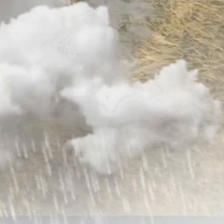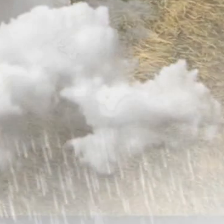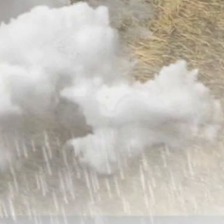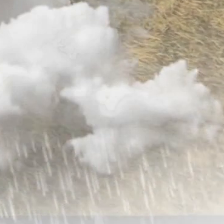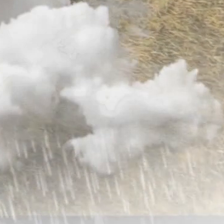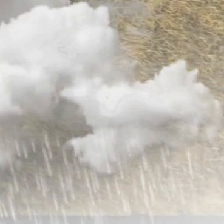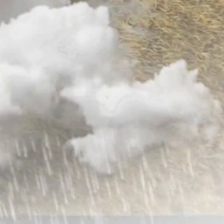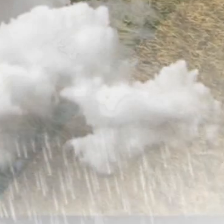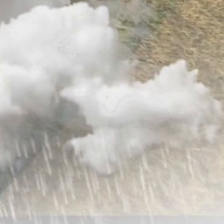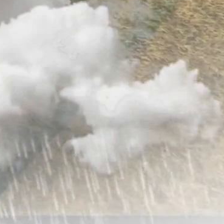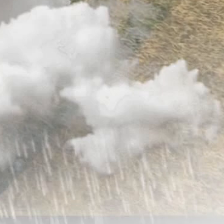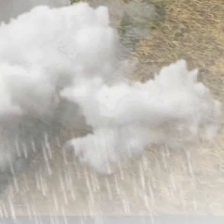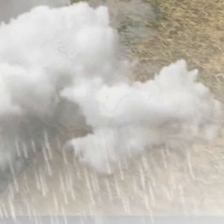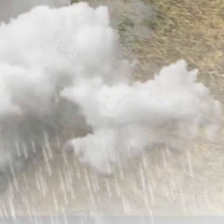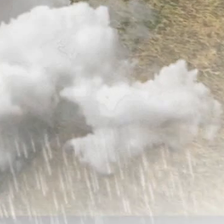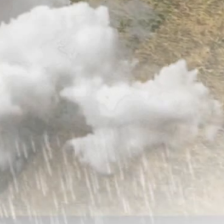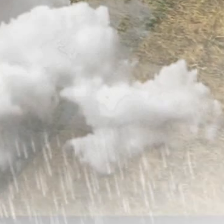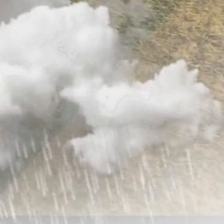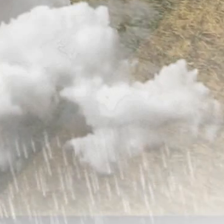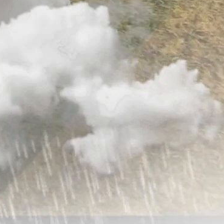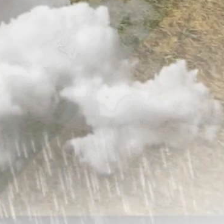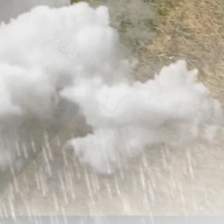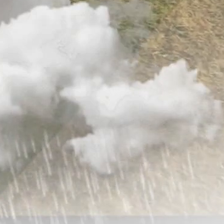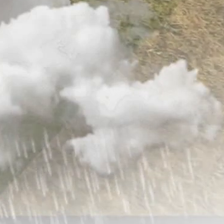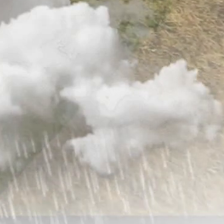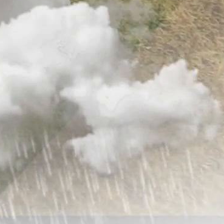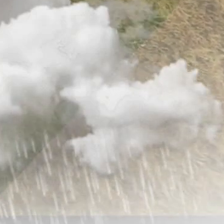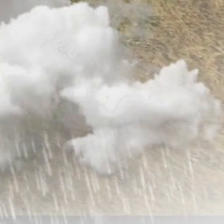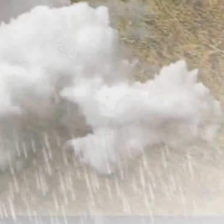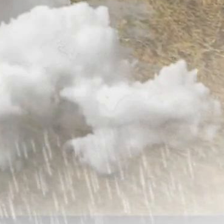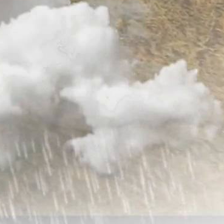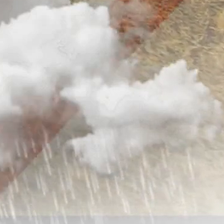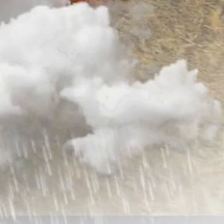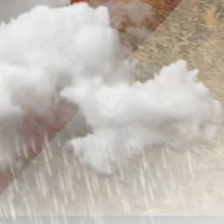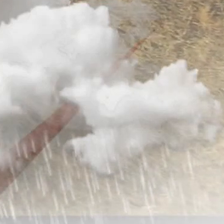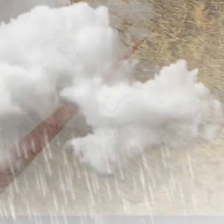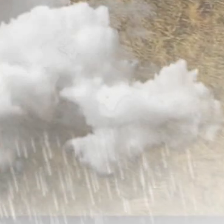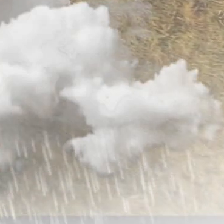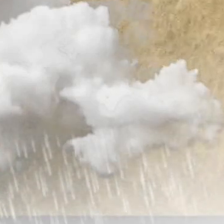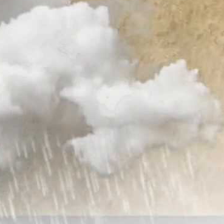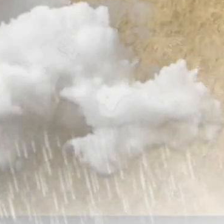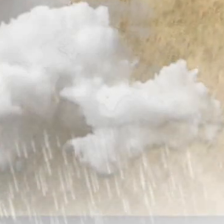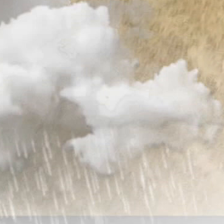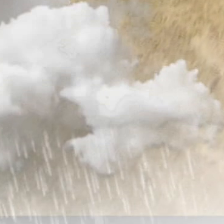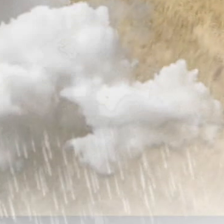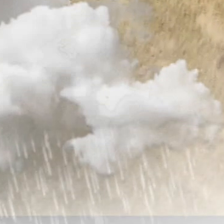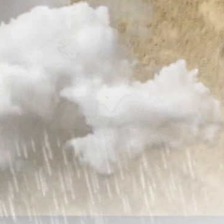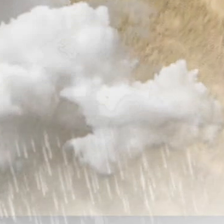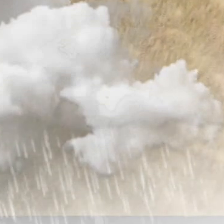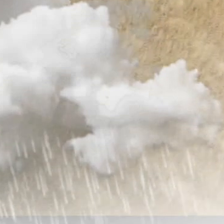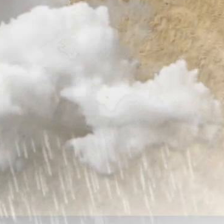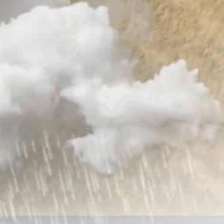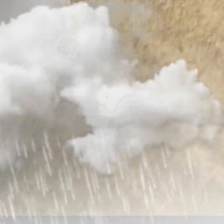слупка. Вільготнасць паветра каля 89% раніцай, 64% днём і